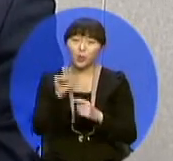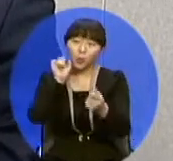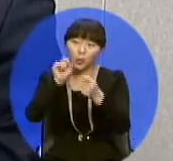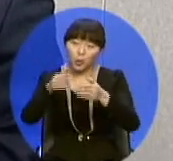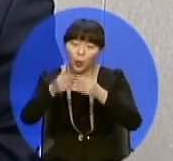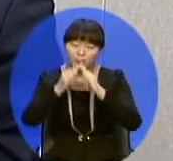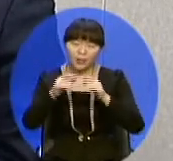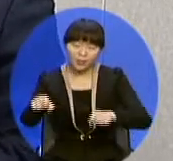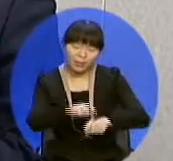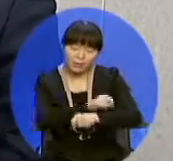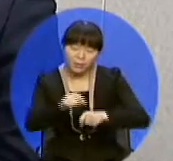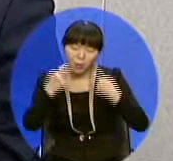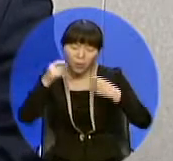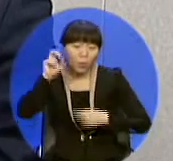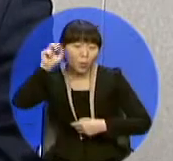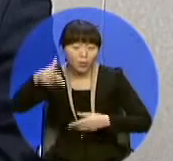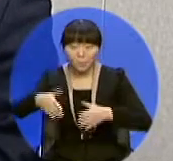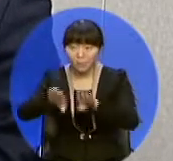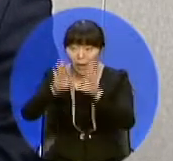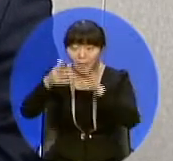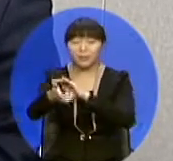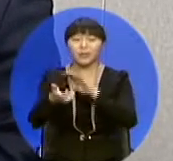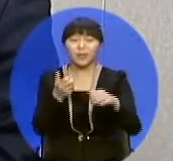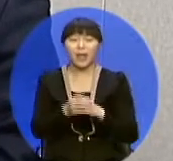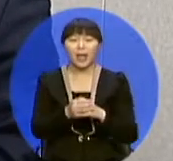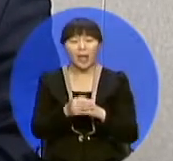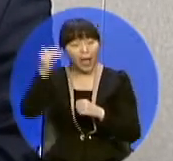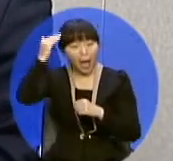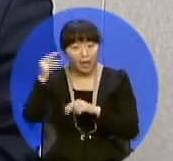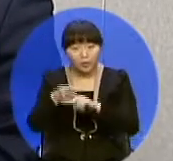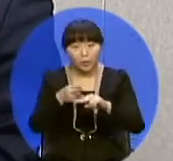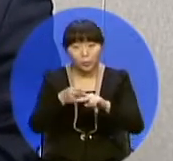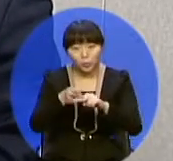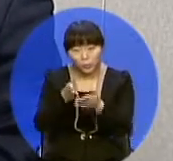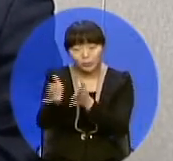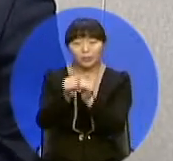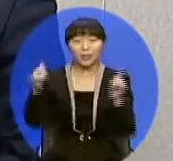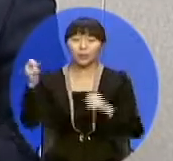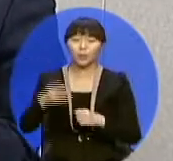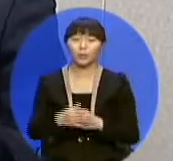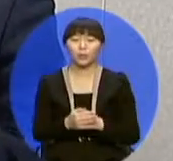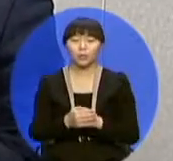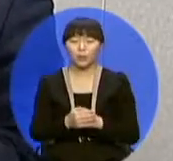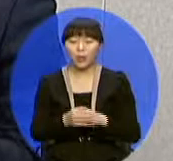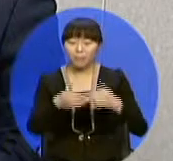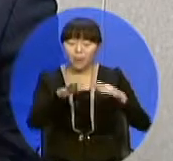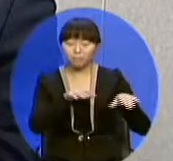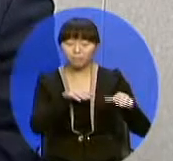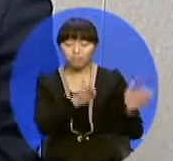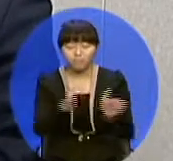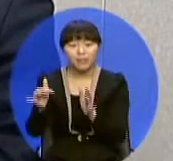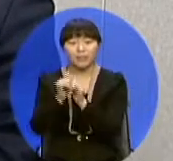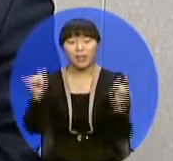특급 관광호텔이 오픈할 거에 대비해서 네. 한식 조리사라든지 또 룸메이드 하는 그런